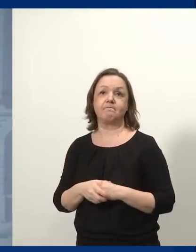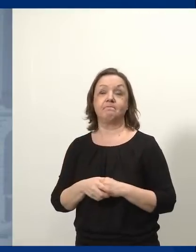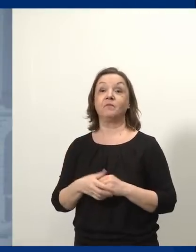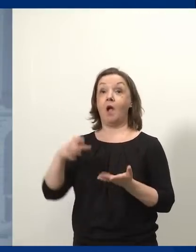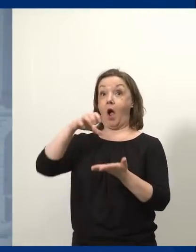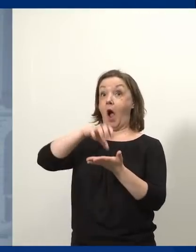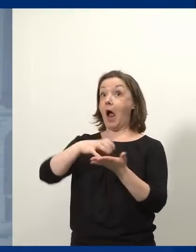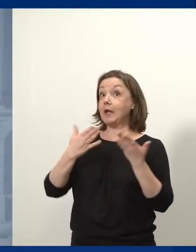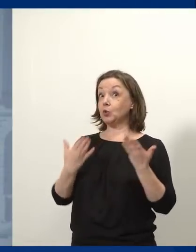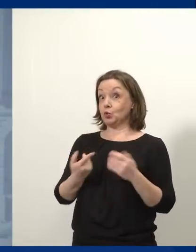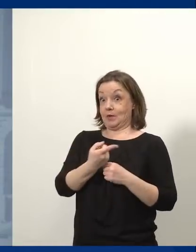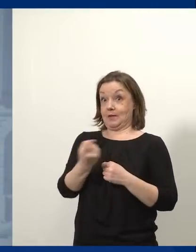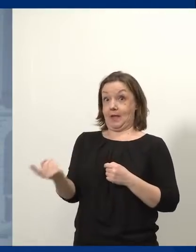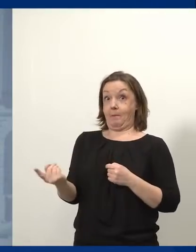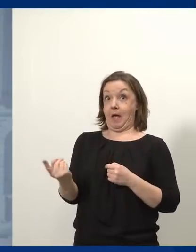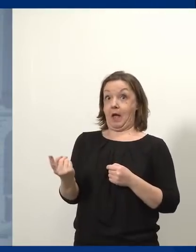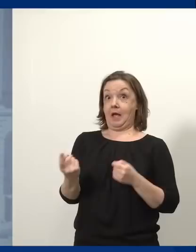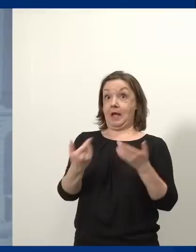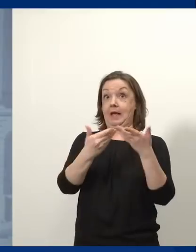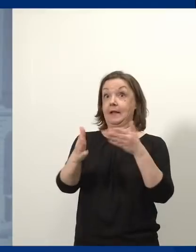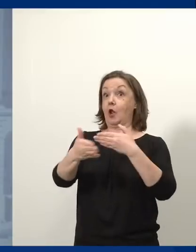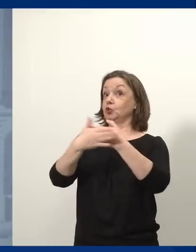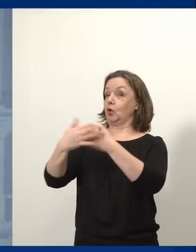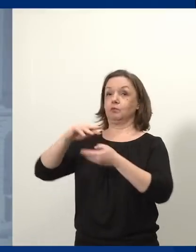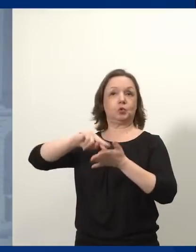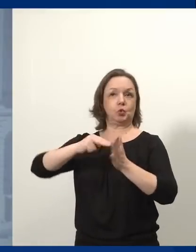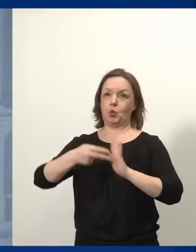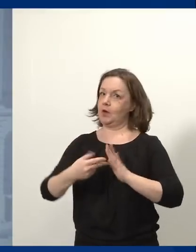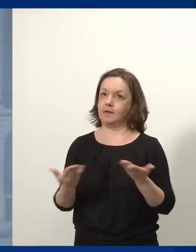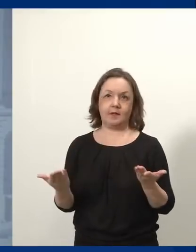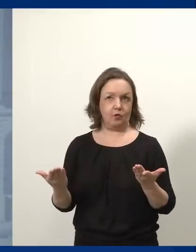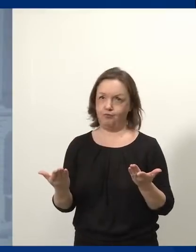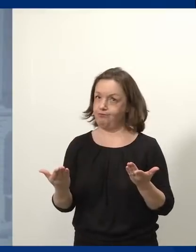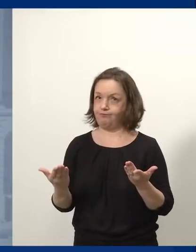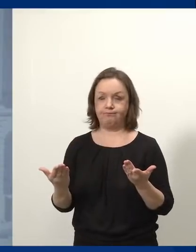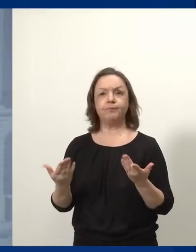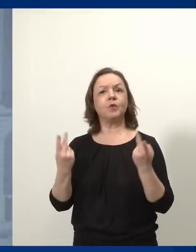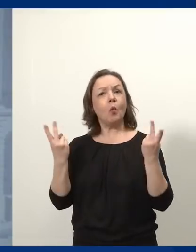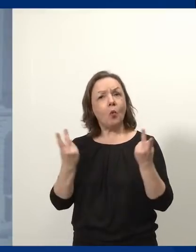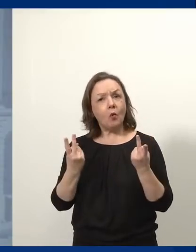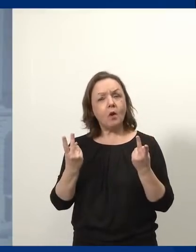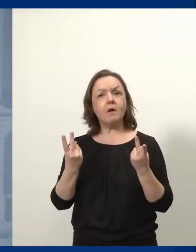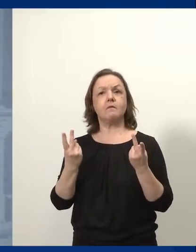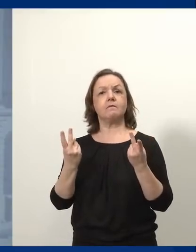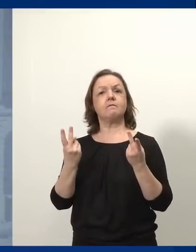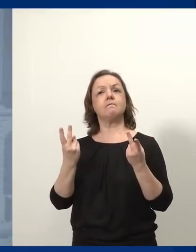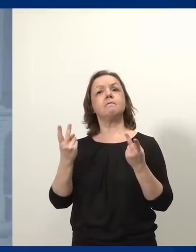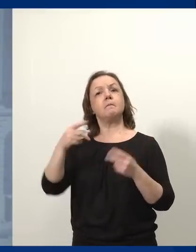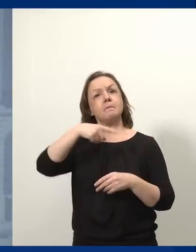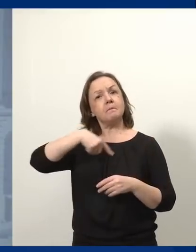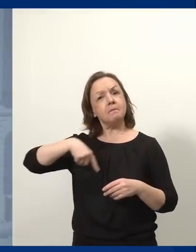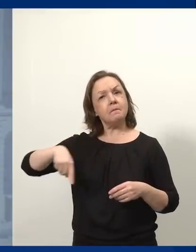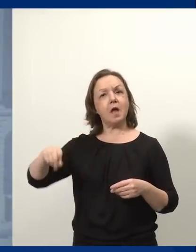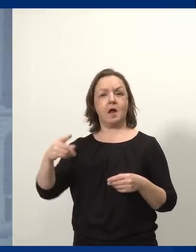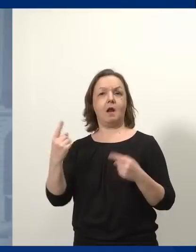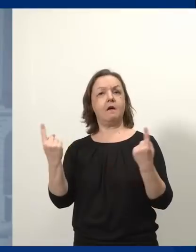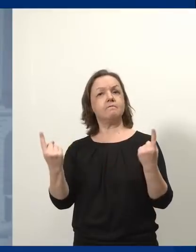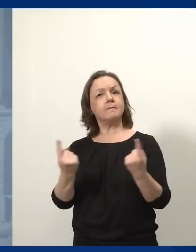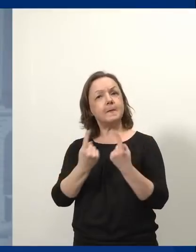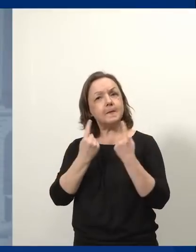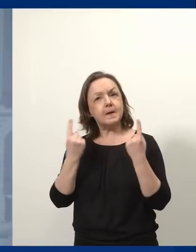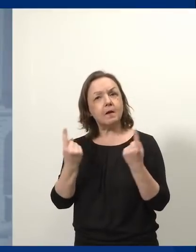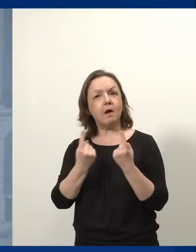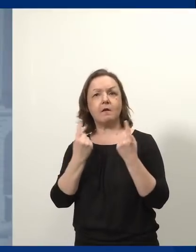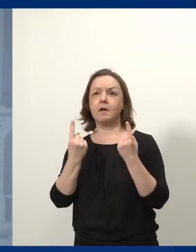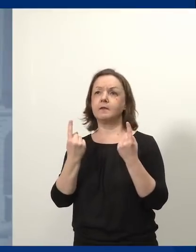ei suunnittele siis näiden tilojen sulkemista, mutta muutoin meillä kyllä tulisi se tilanne, että meillä hyvin pitkälti